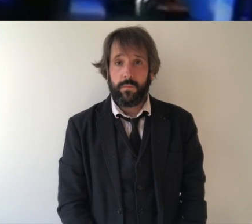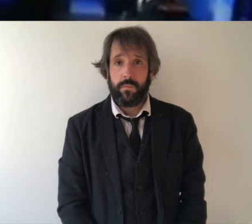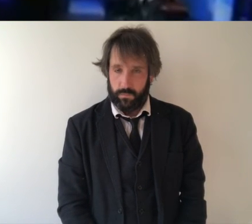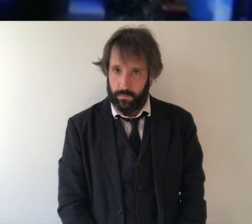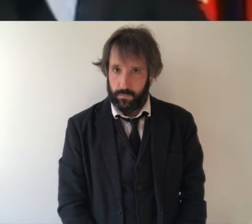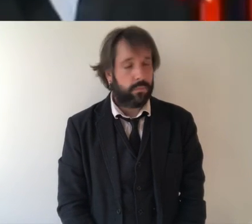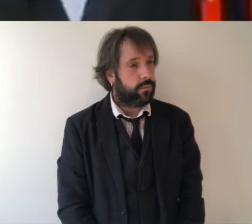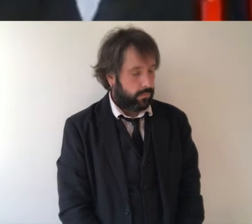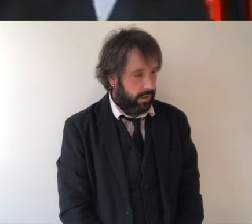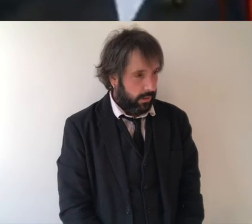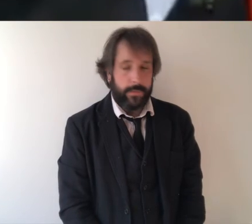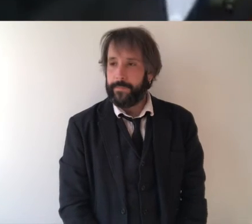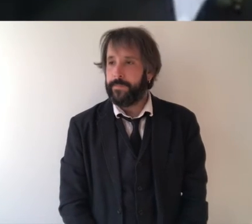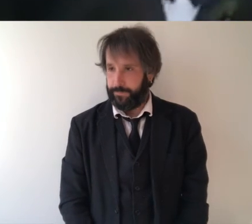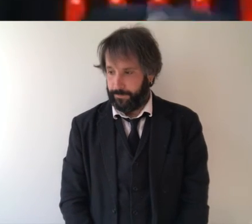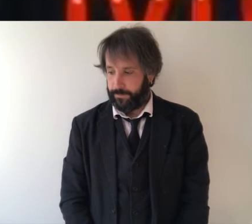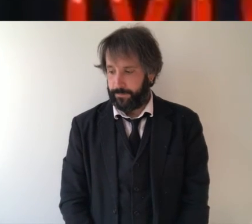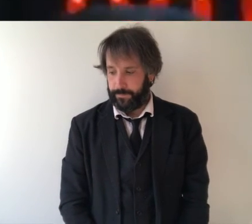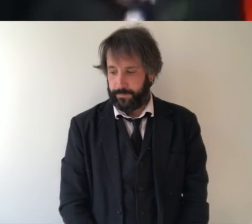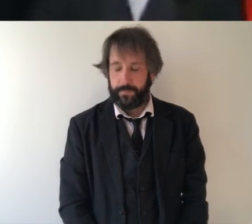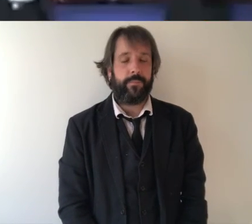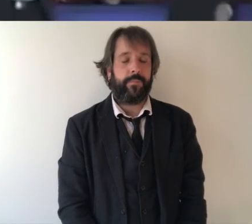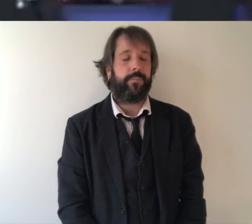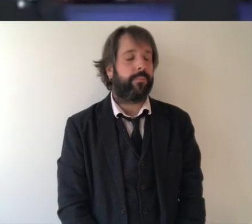Merci. Merci.